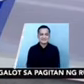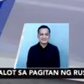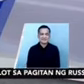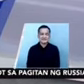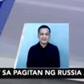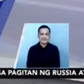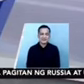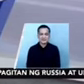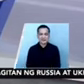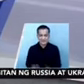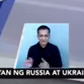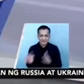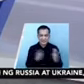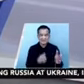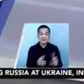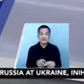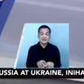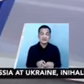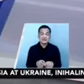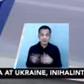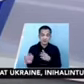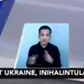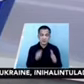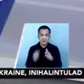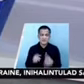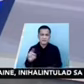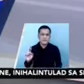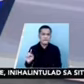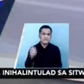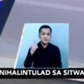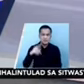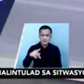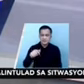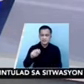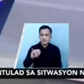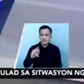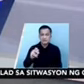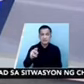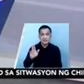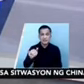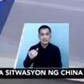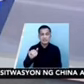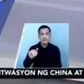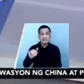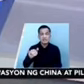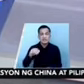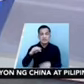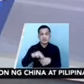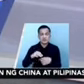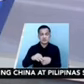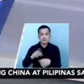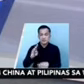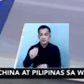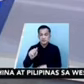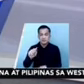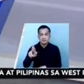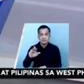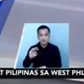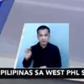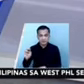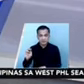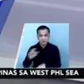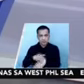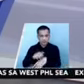Sa gitna ng paghahanda para sa kauna-unahang parliamentary elections ng BARM, magbabala ang COMELEC laban sa mga